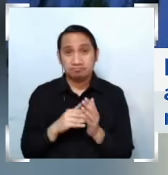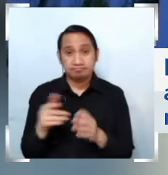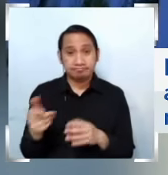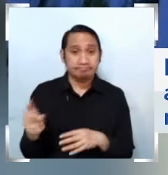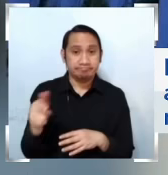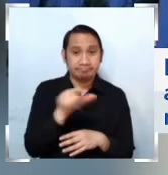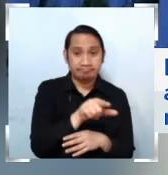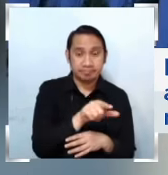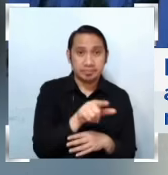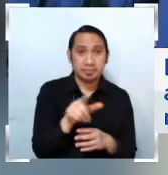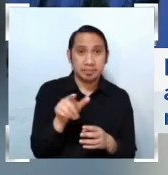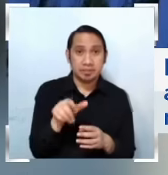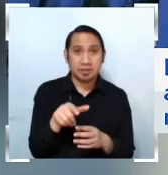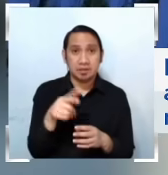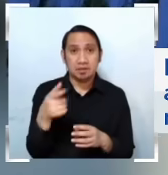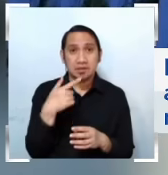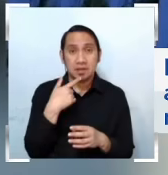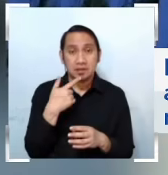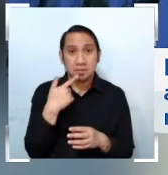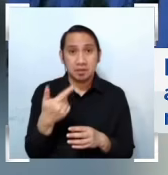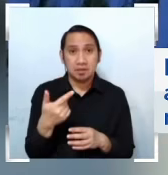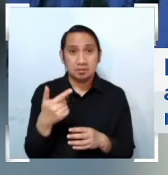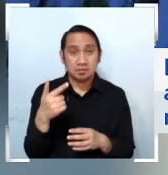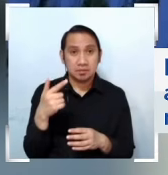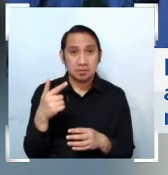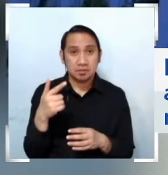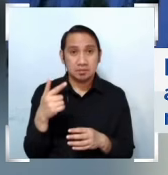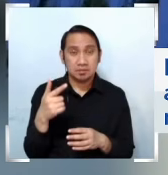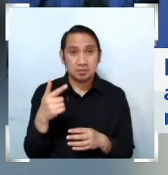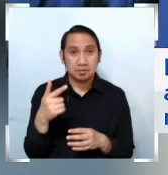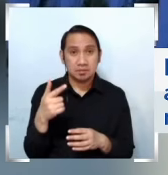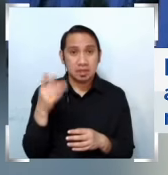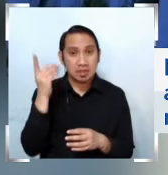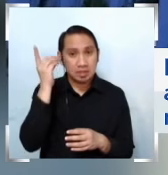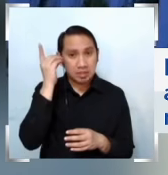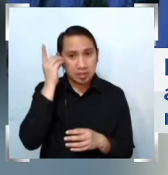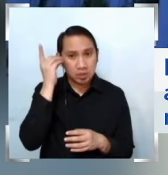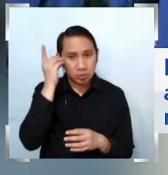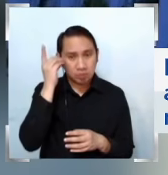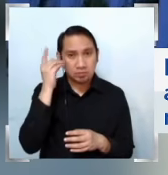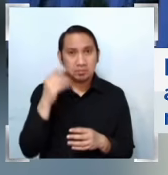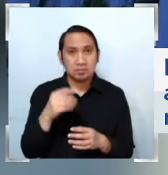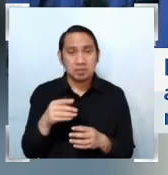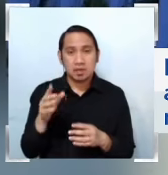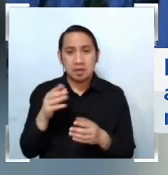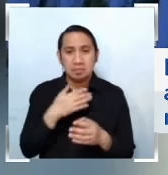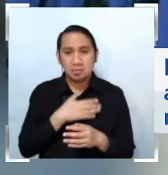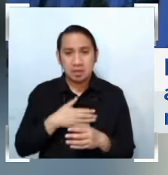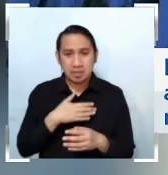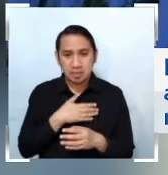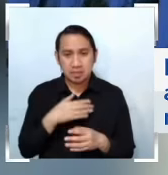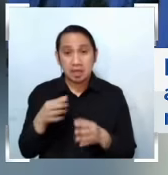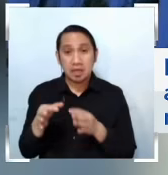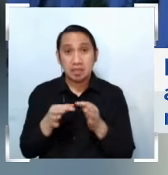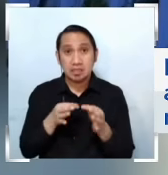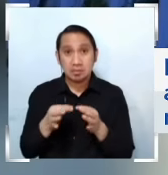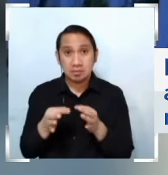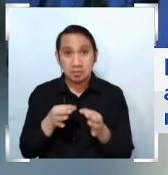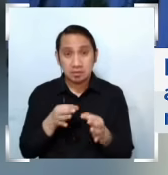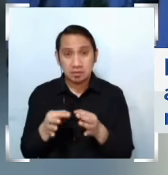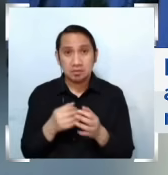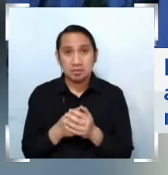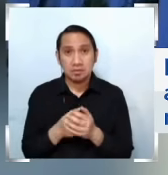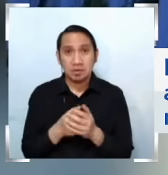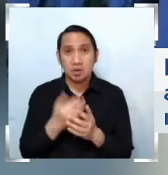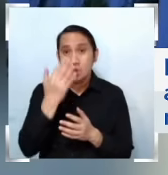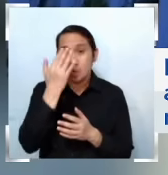Senator Drilon, please explain. Bakit ang mga kakampi mo dobleng halaga